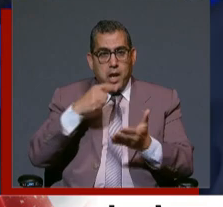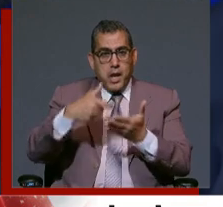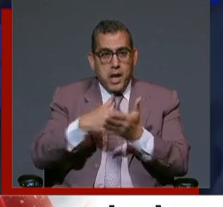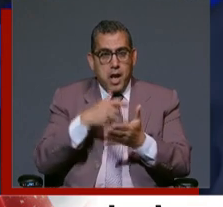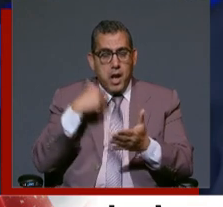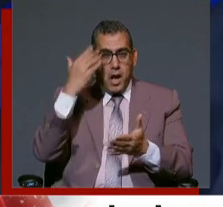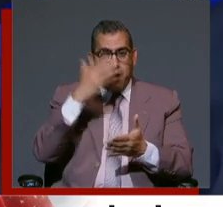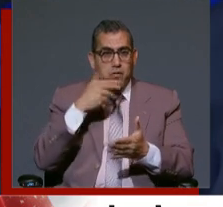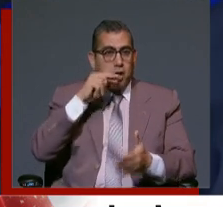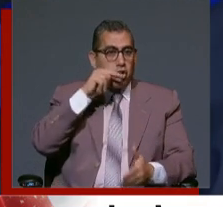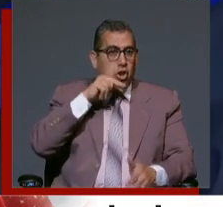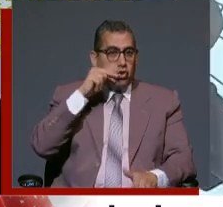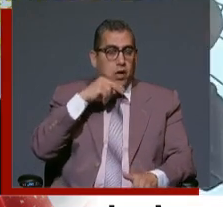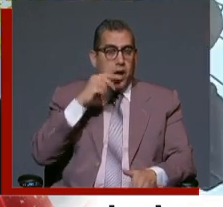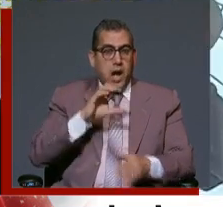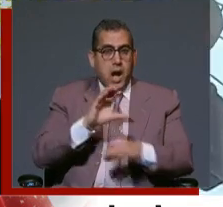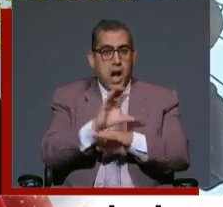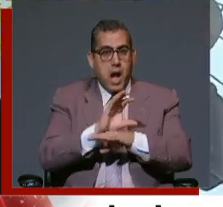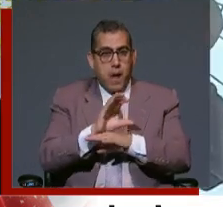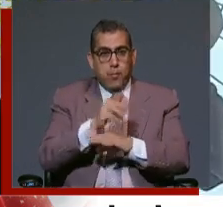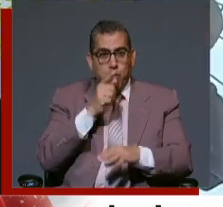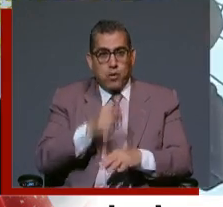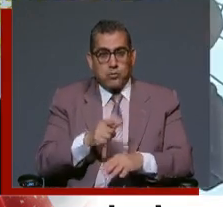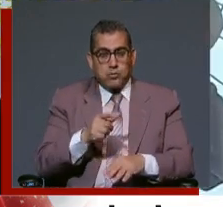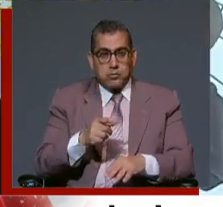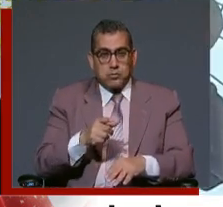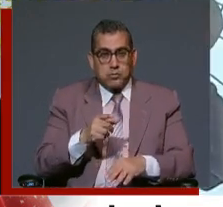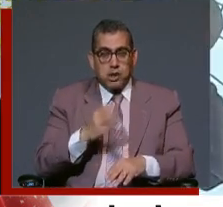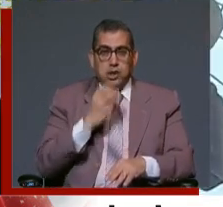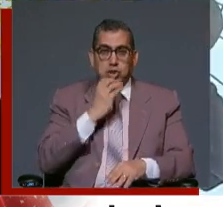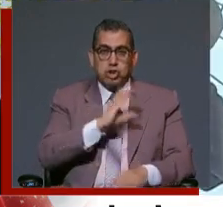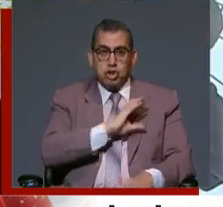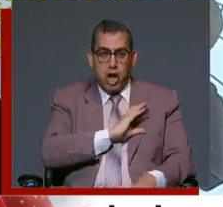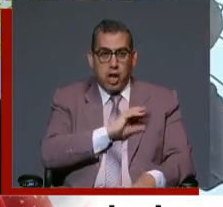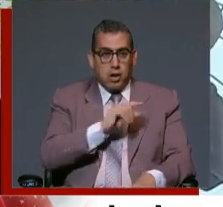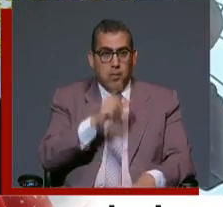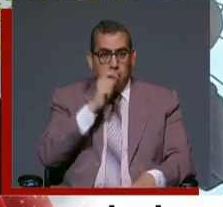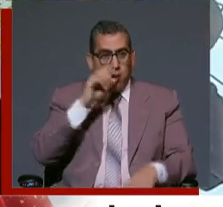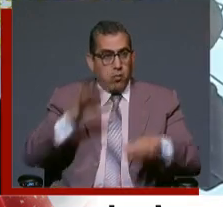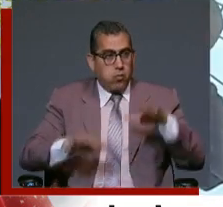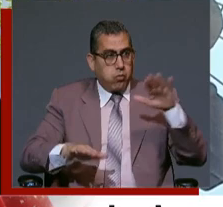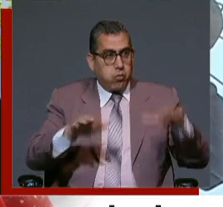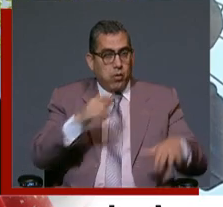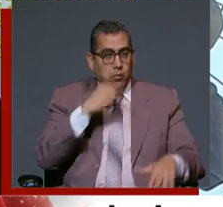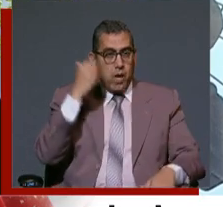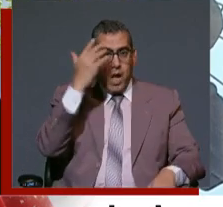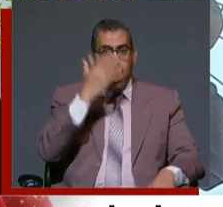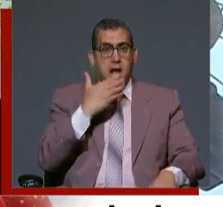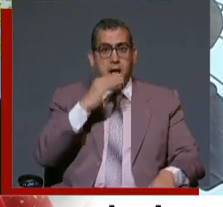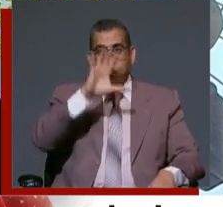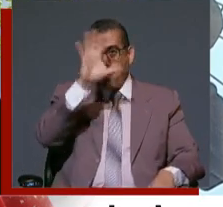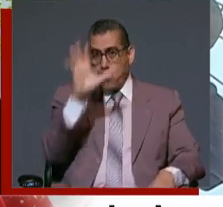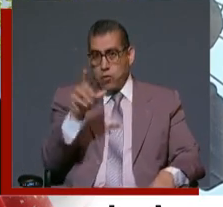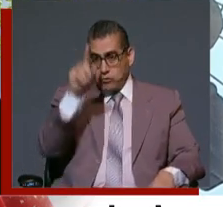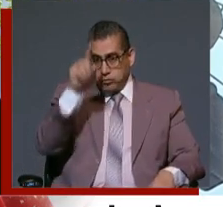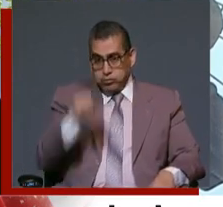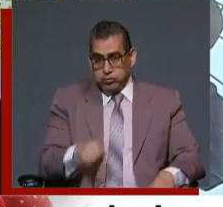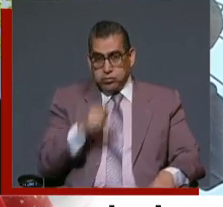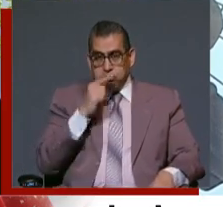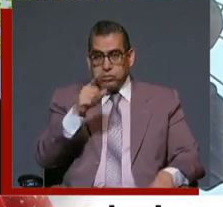وتشاد والكاميرون، وكذلك على مستوى القرن الأفريقي. ولم